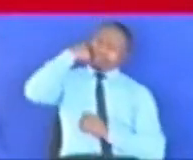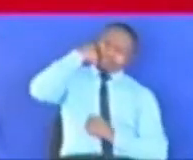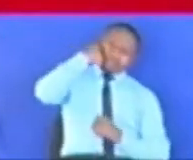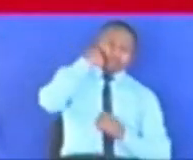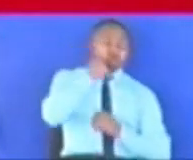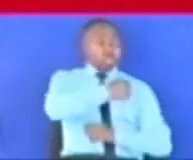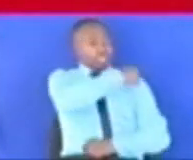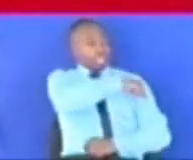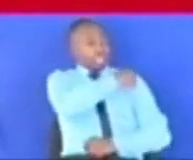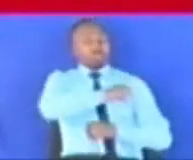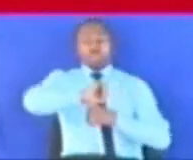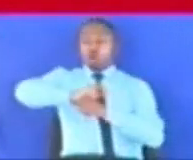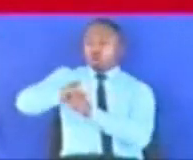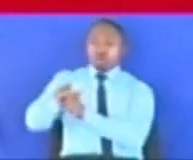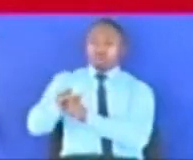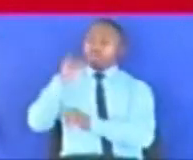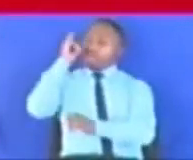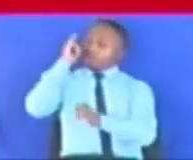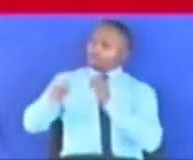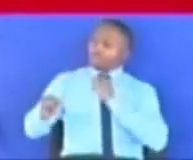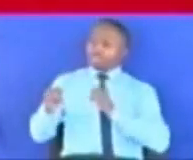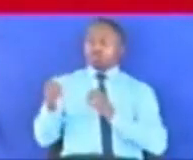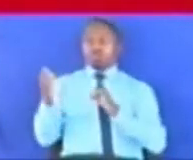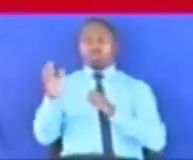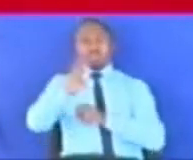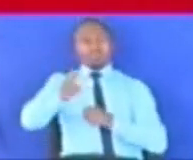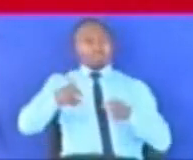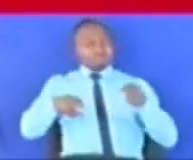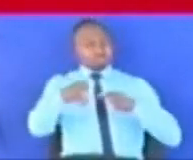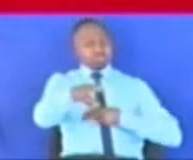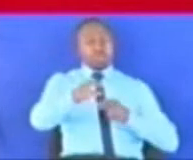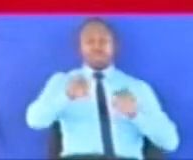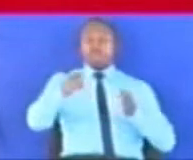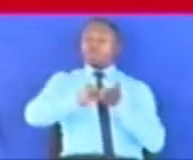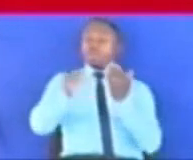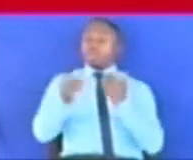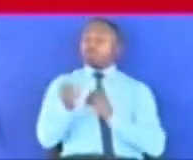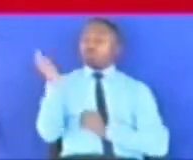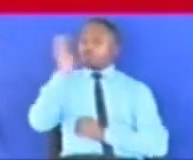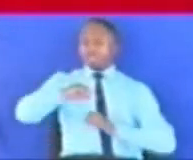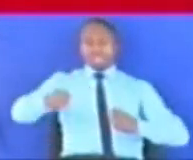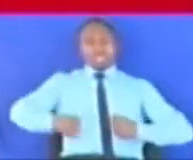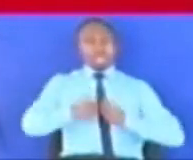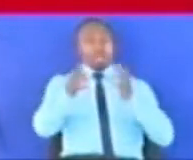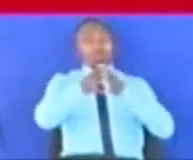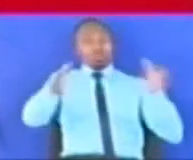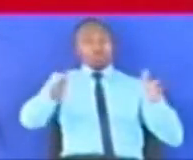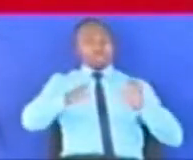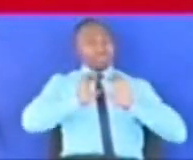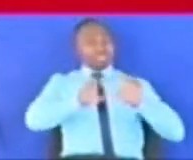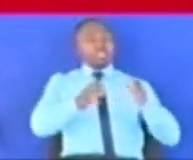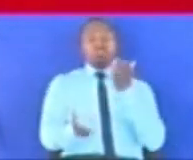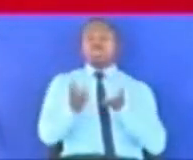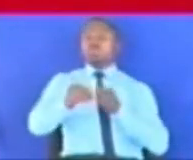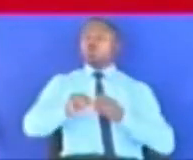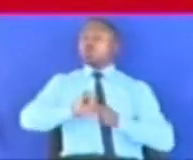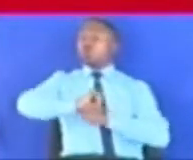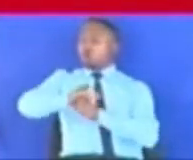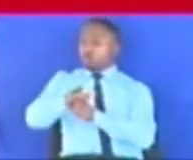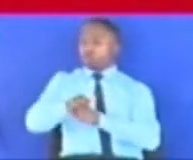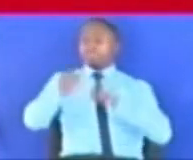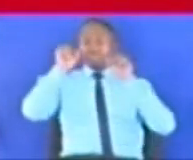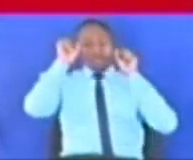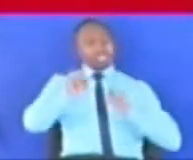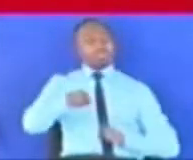corona, lakini hawajataka kupa ufumbuzi. Je, tutatokomezaje janga kubwa ambalo ni tishio kuliko hata corona? Hapa